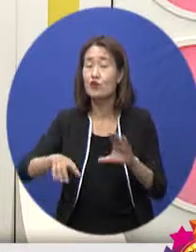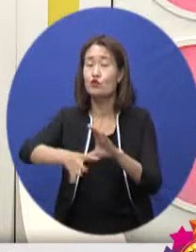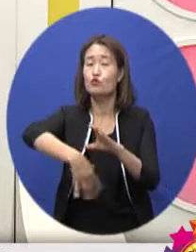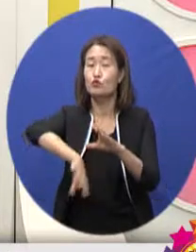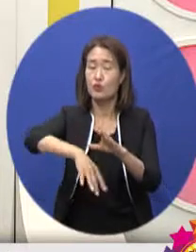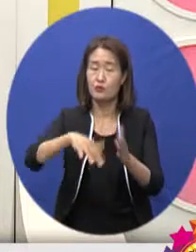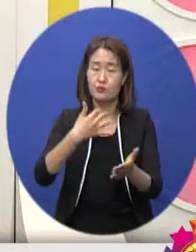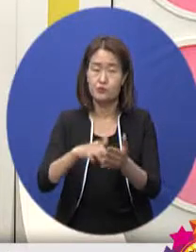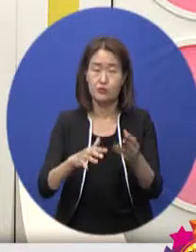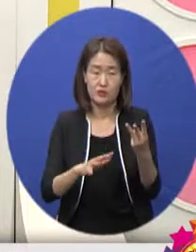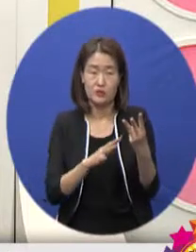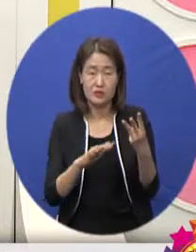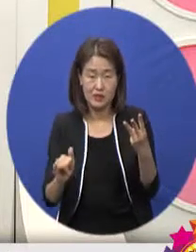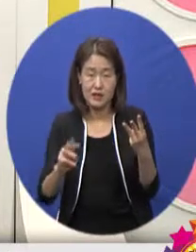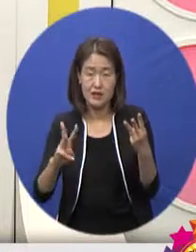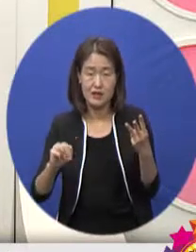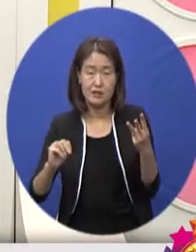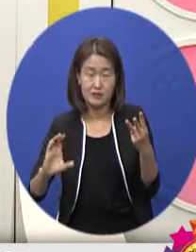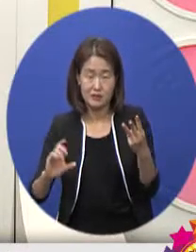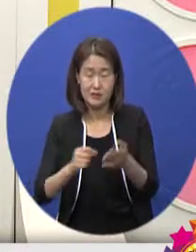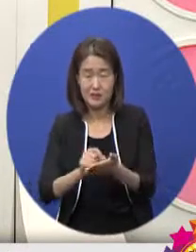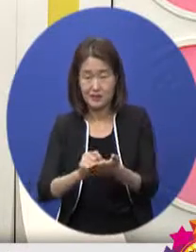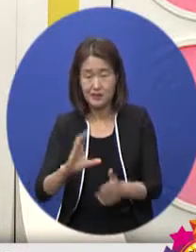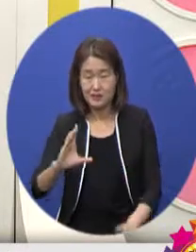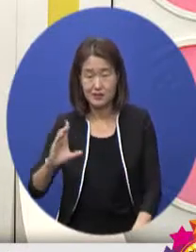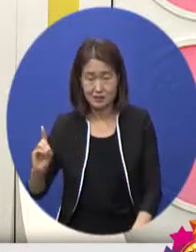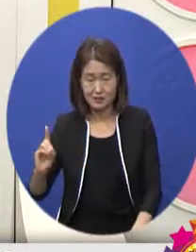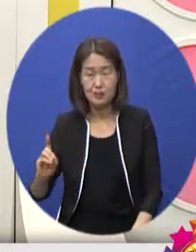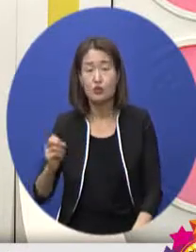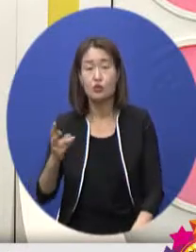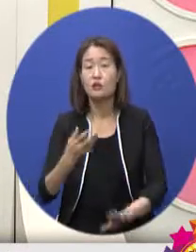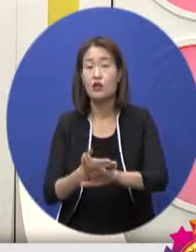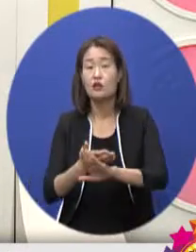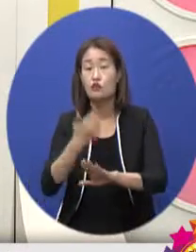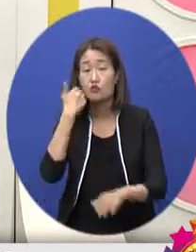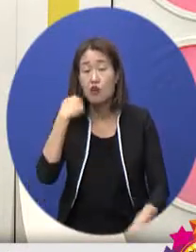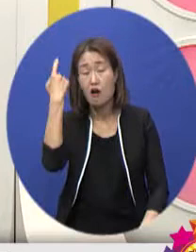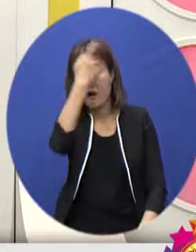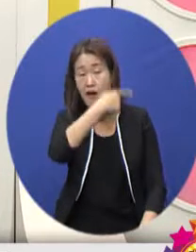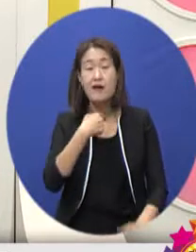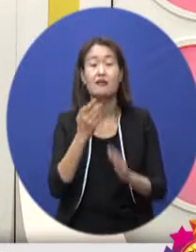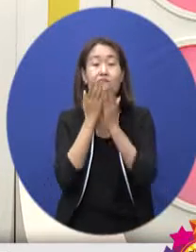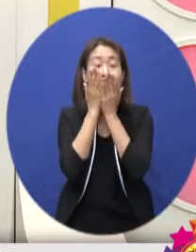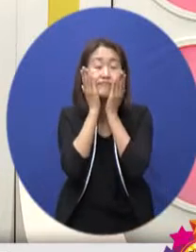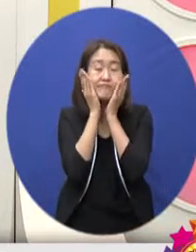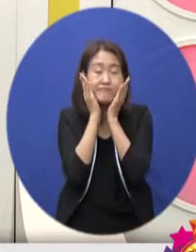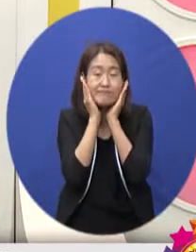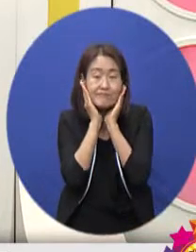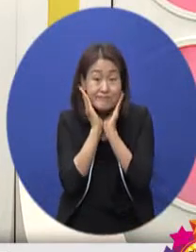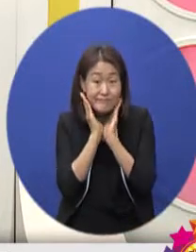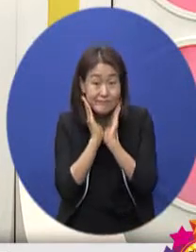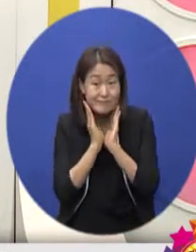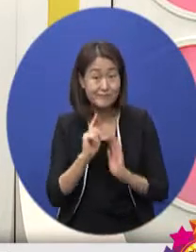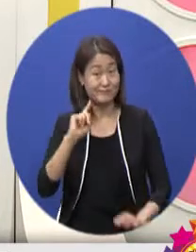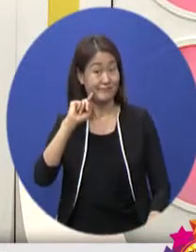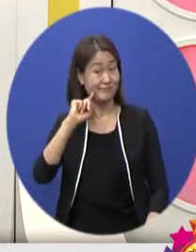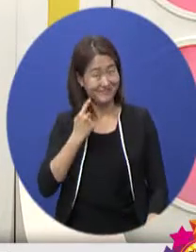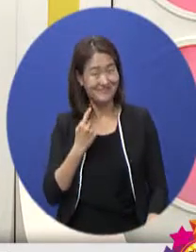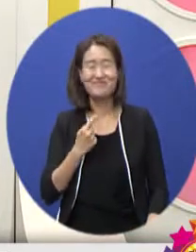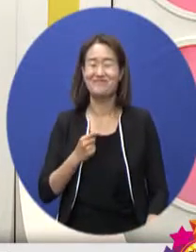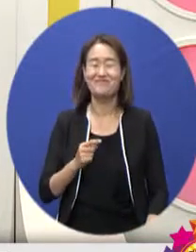통해서 세 분에게는 MC들의 사인 CD를 또 다른 한 분에게는 얼굴에 붙이면 이뻐지시고